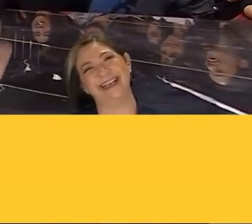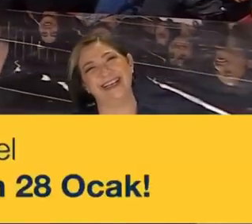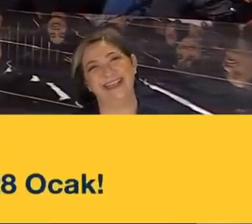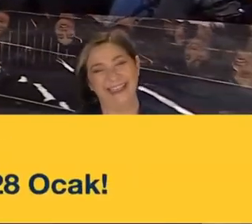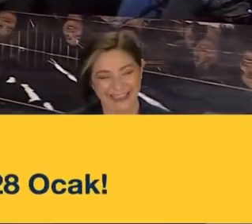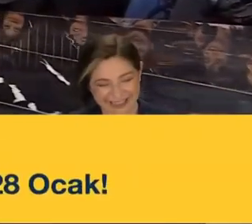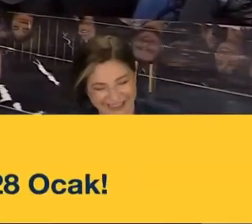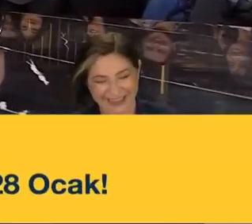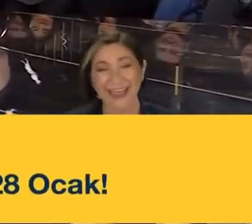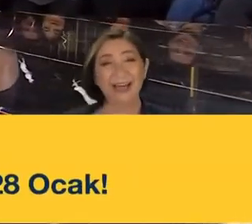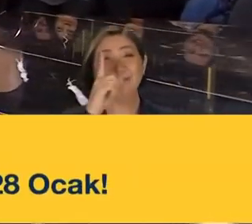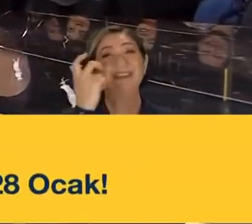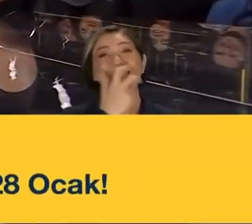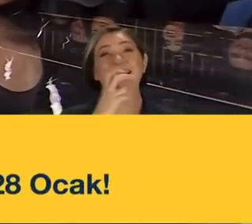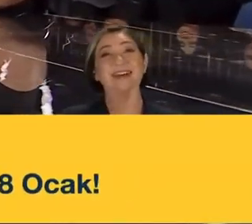çatlasın düşmanlar.